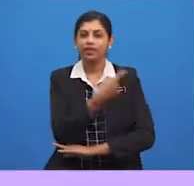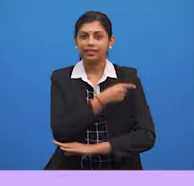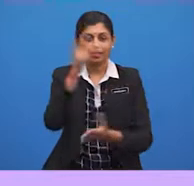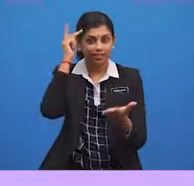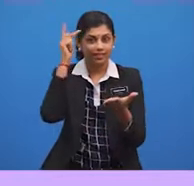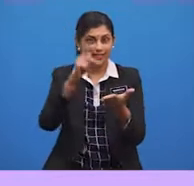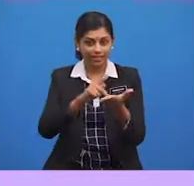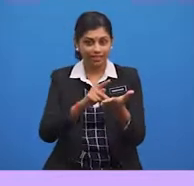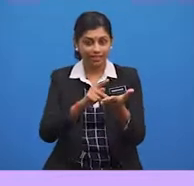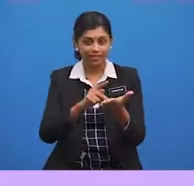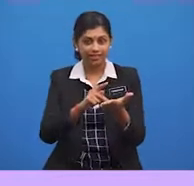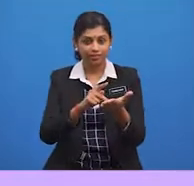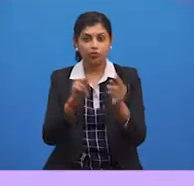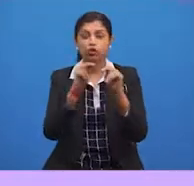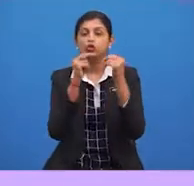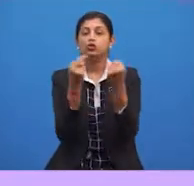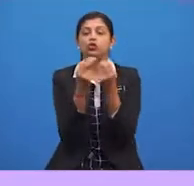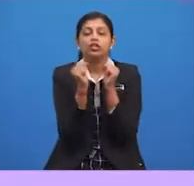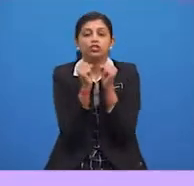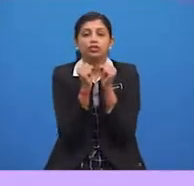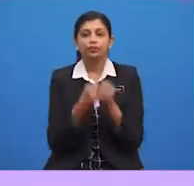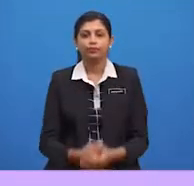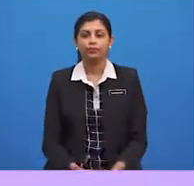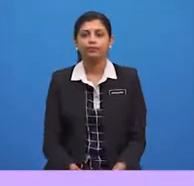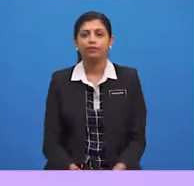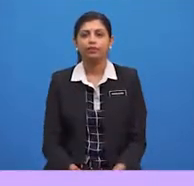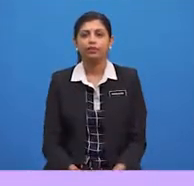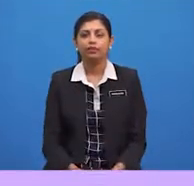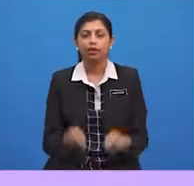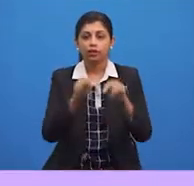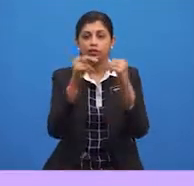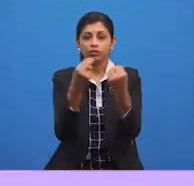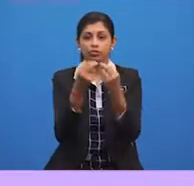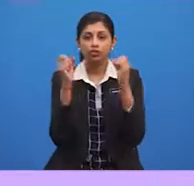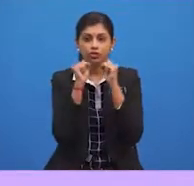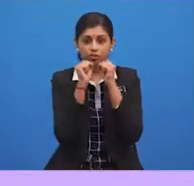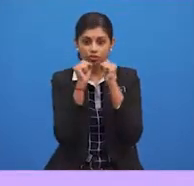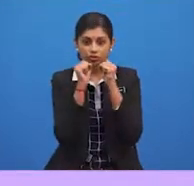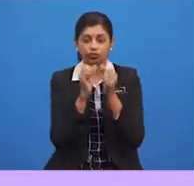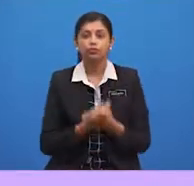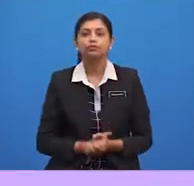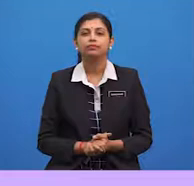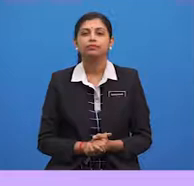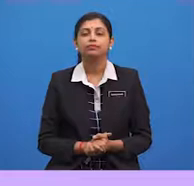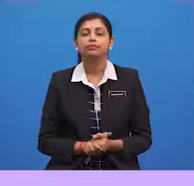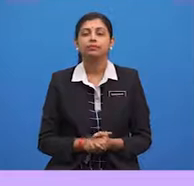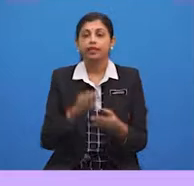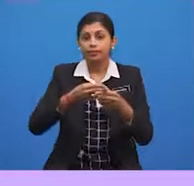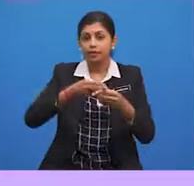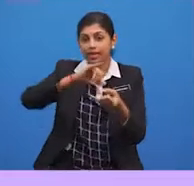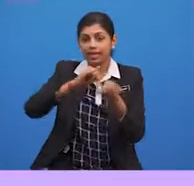zon iklim sejuk. Zon iklim sejuk mengalami iklim jenis